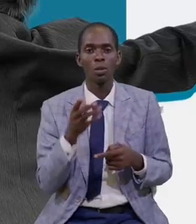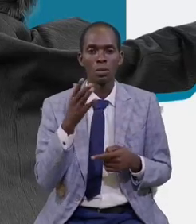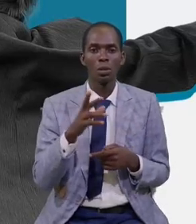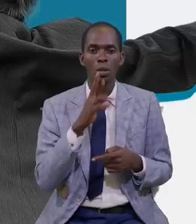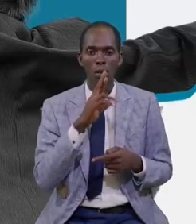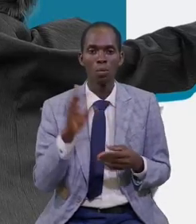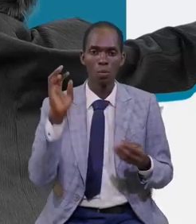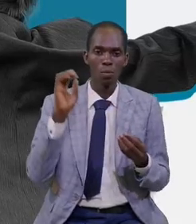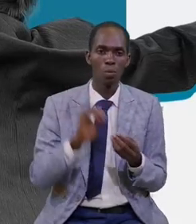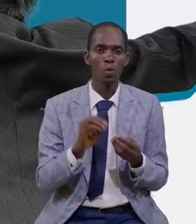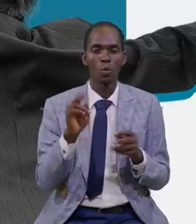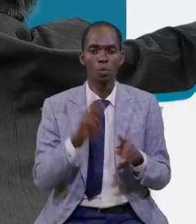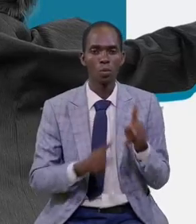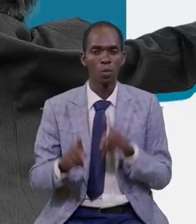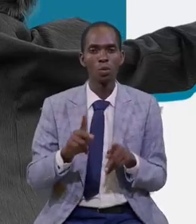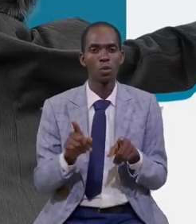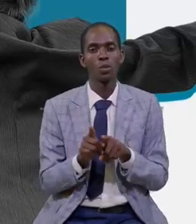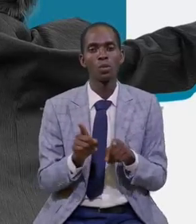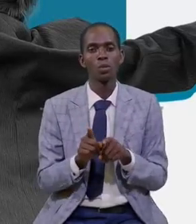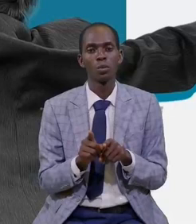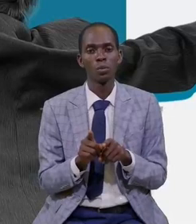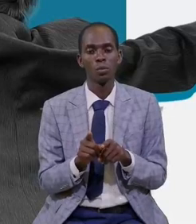faisons-le rapidement si s'il vous